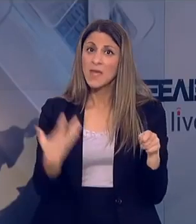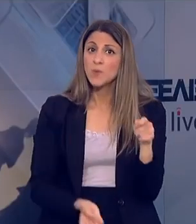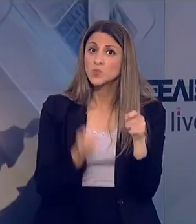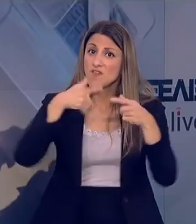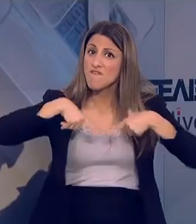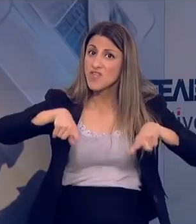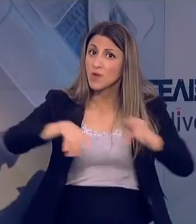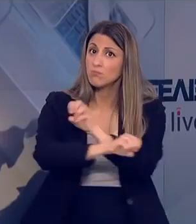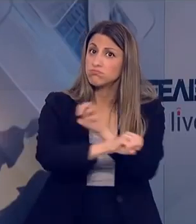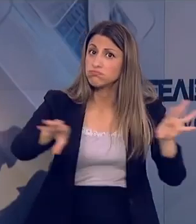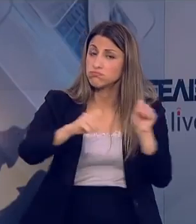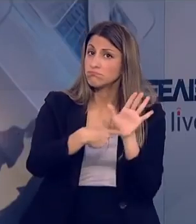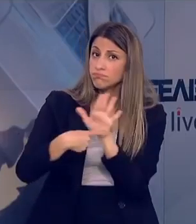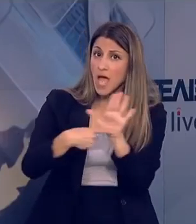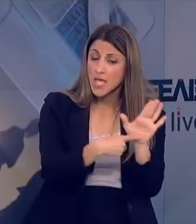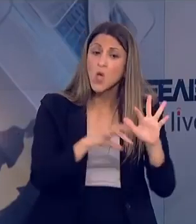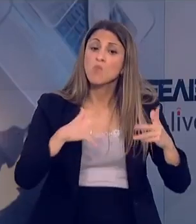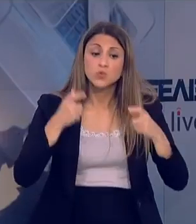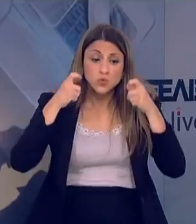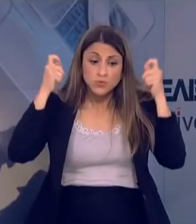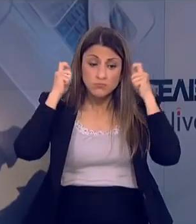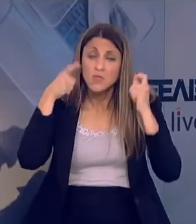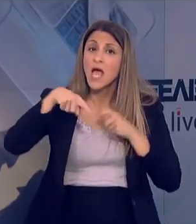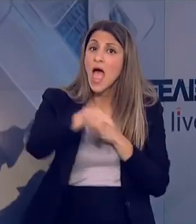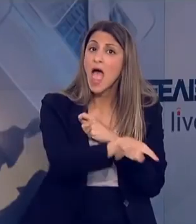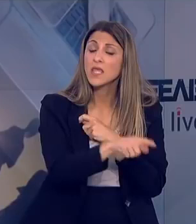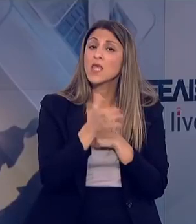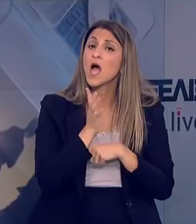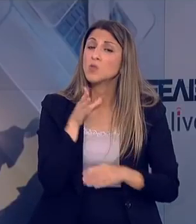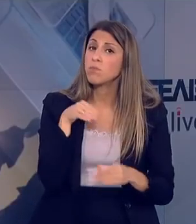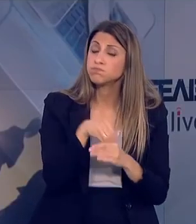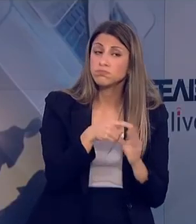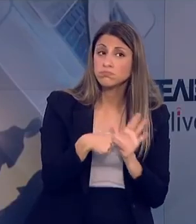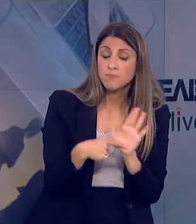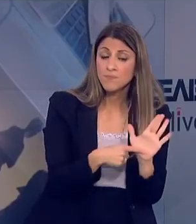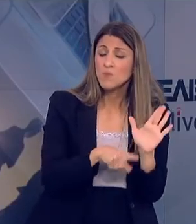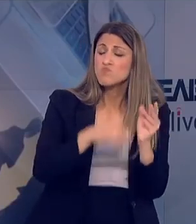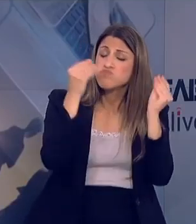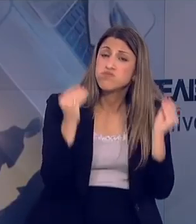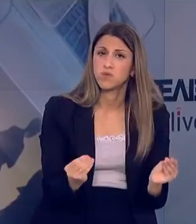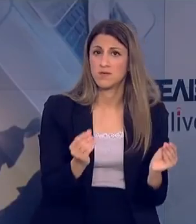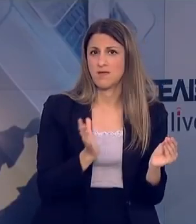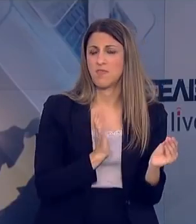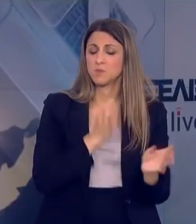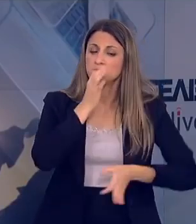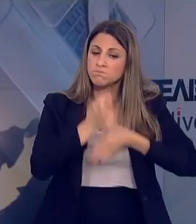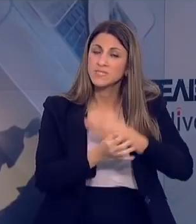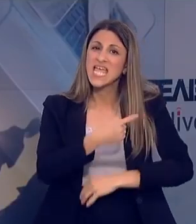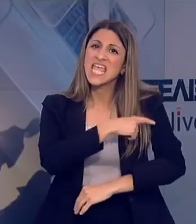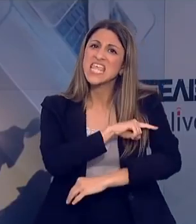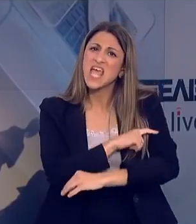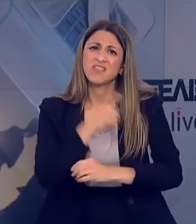μάσκα, όπου πρωταγωνιστούν καταπληκτικοί άνθρωποι και μάλιστα ένας από τους ανθρώπους του νοσηλευτικού προσωπικού που σήμερα